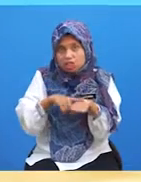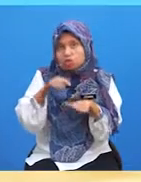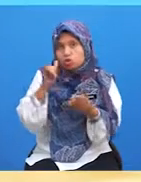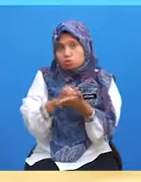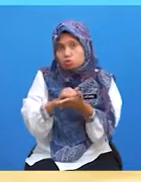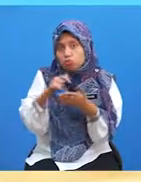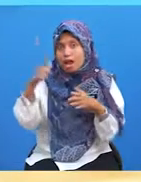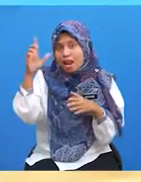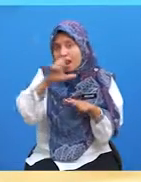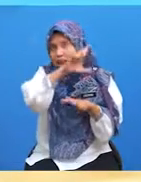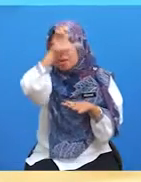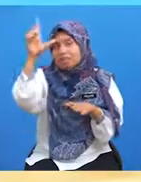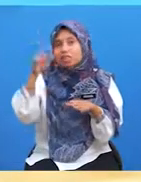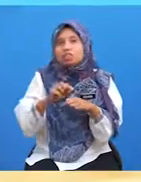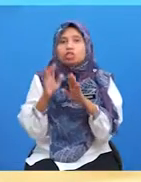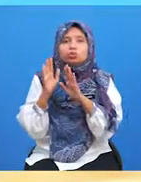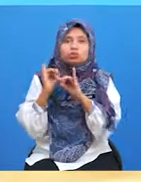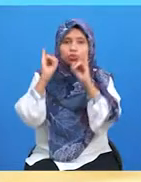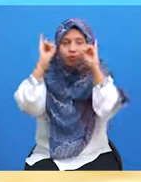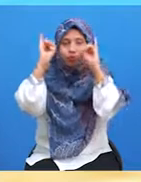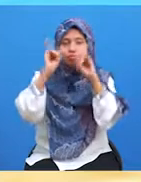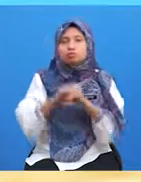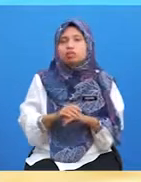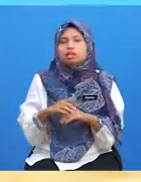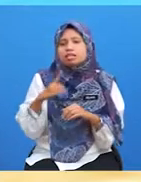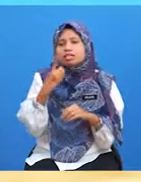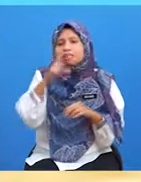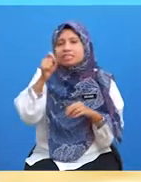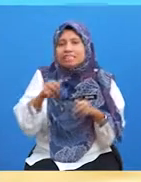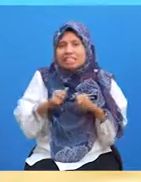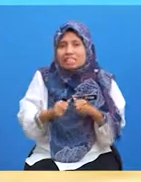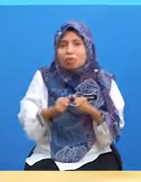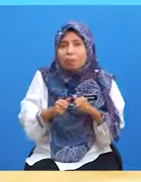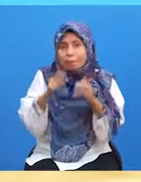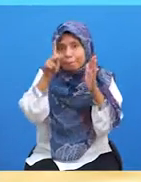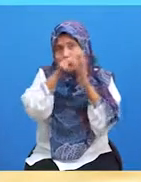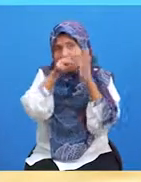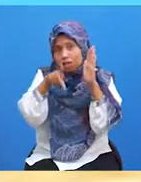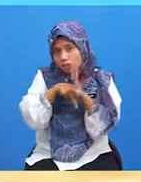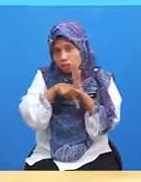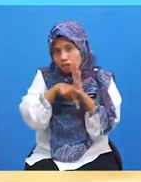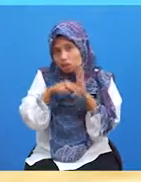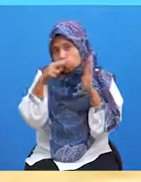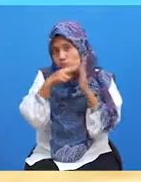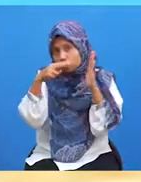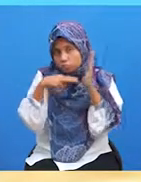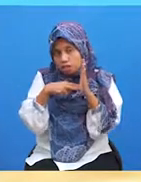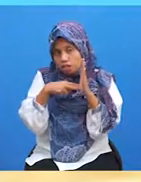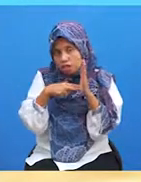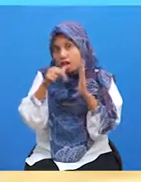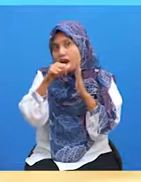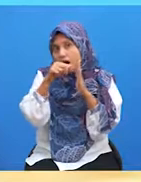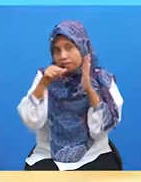Maksudnya, kita hendaklah mengikut peraturan, undang-undang atau adat